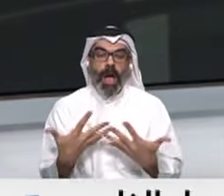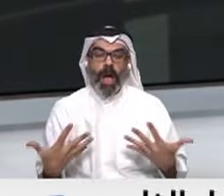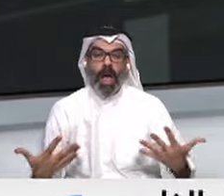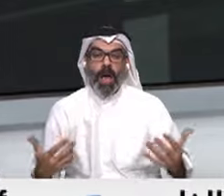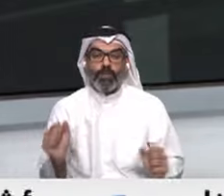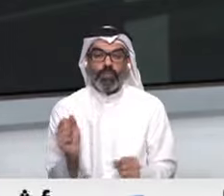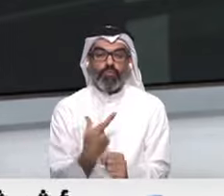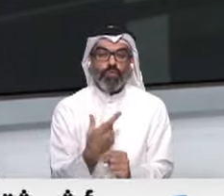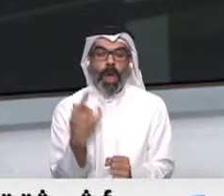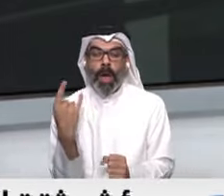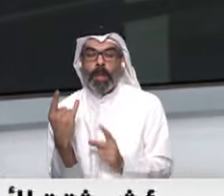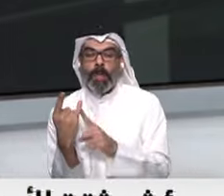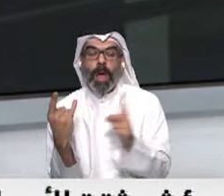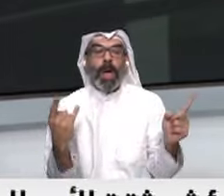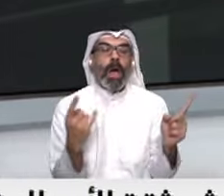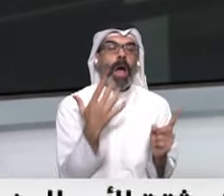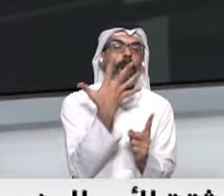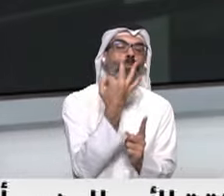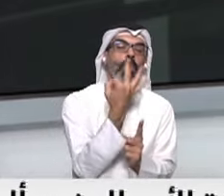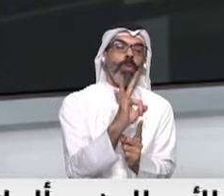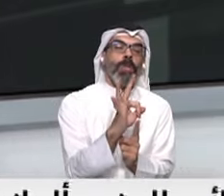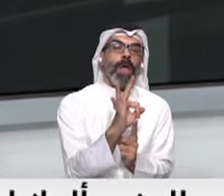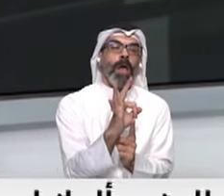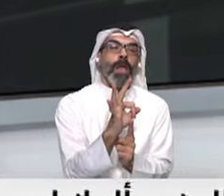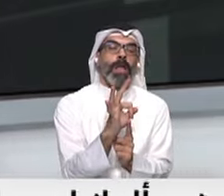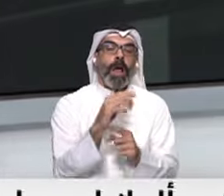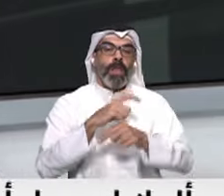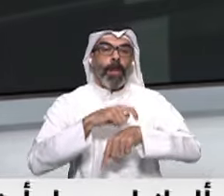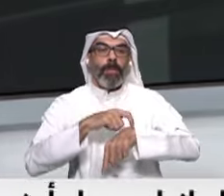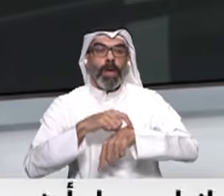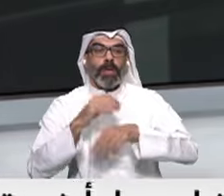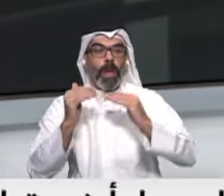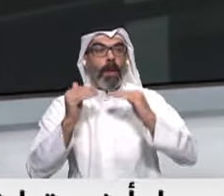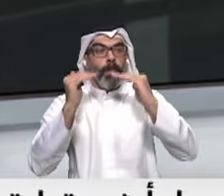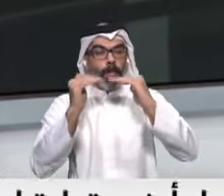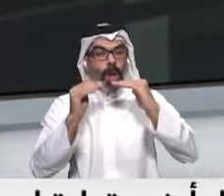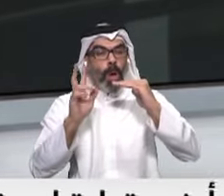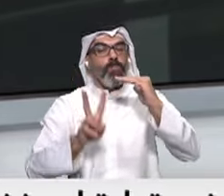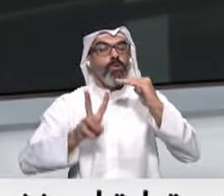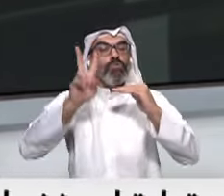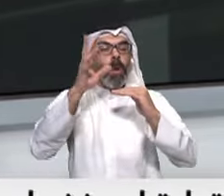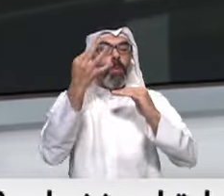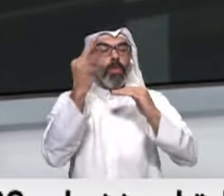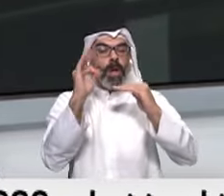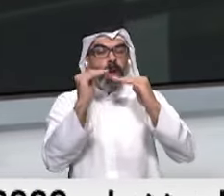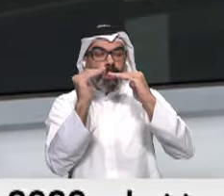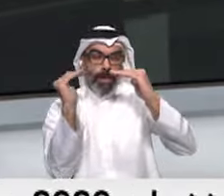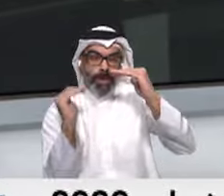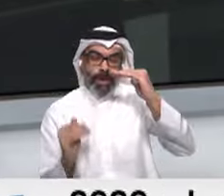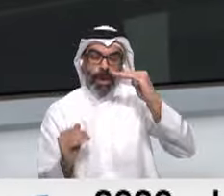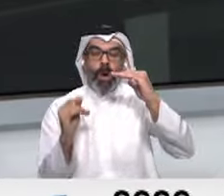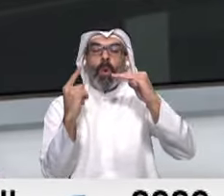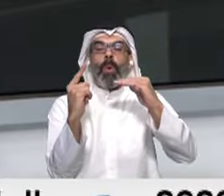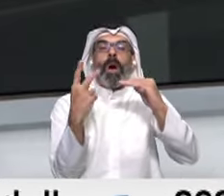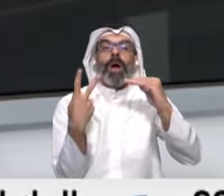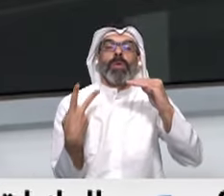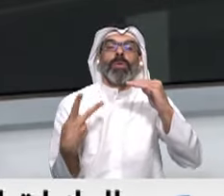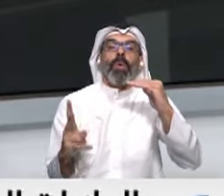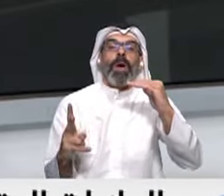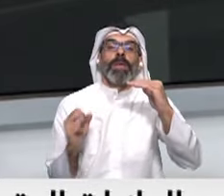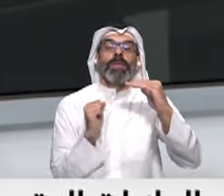بوجه عام من 10 ل 35 م في الساعه وتتراجع نسب الرطوبه وايضا تتراجع شوي الحراره وتكون